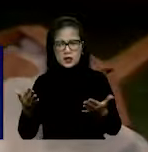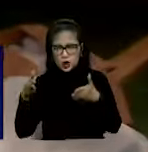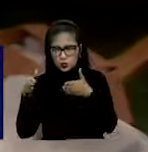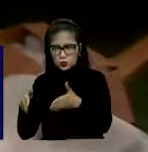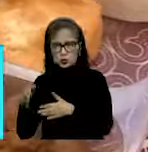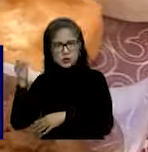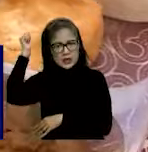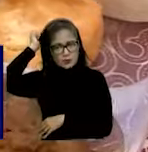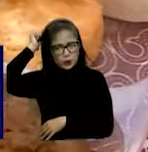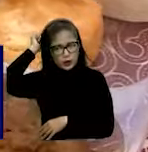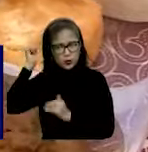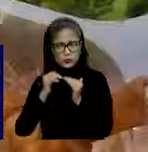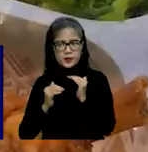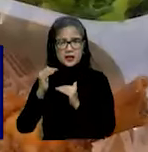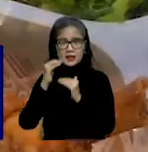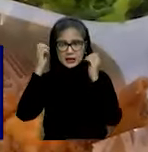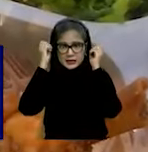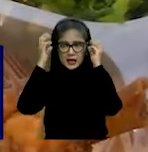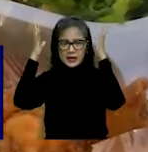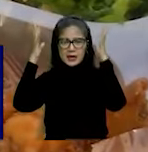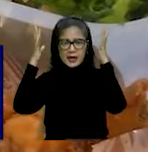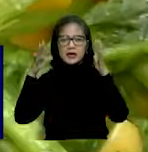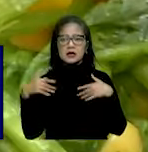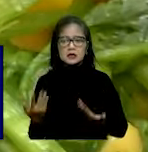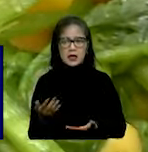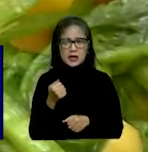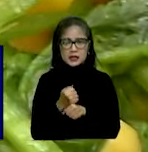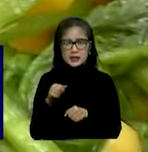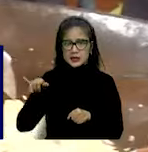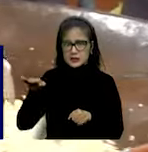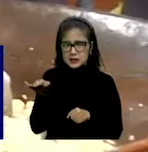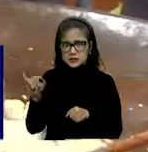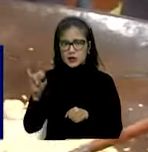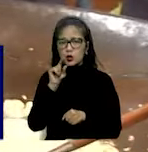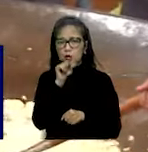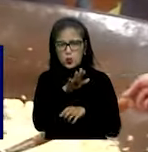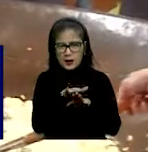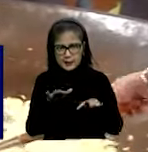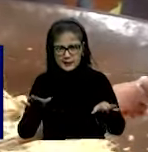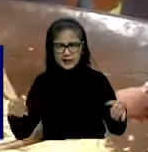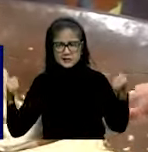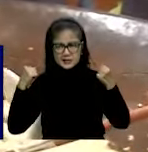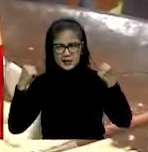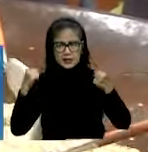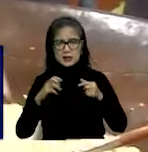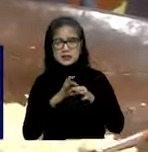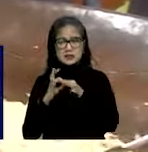ibu, meningkatkan kesadaran dalam memerangi kekurangan gizi pada anak. Hari ini kita bekerjasama dengan